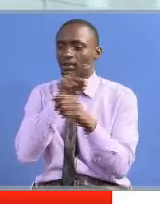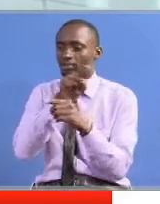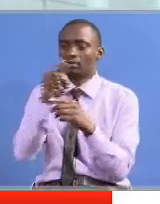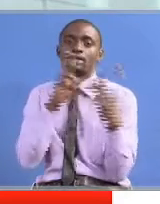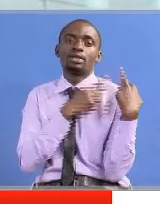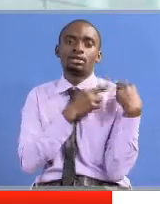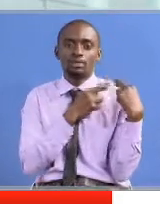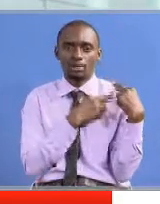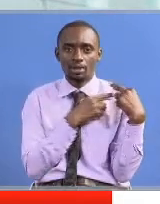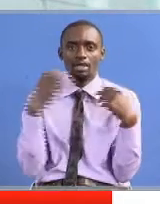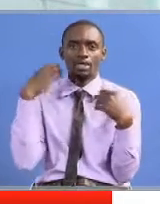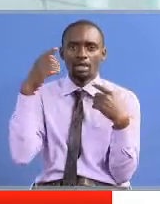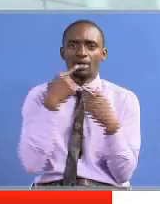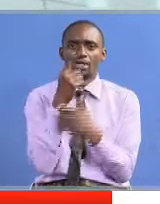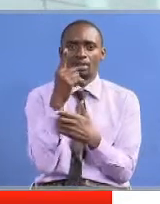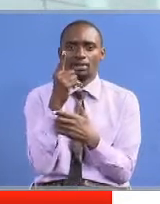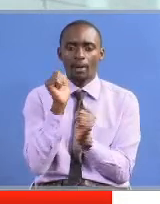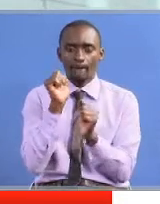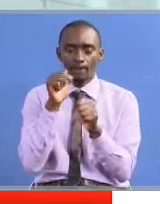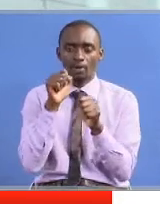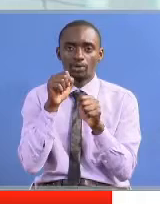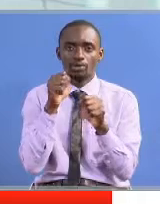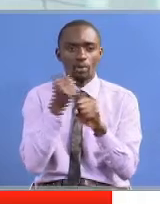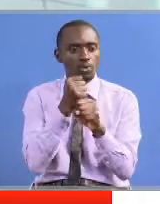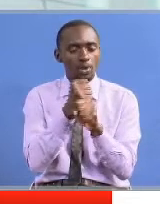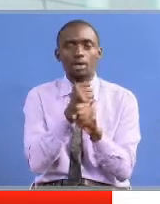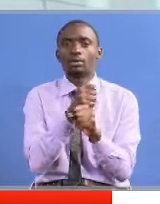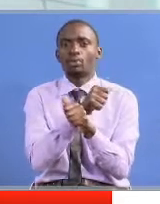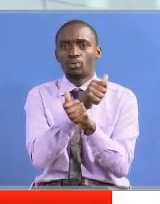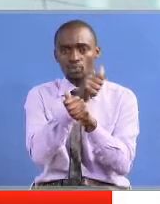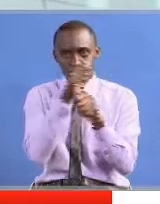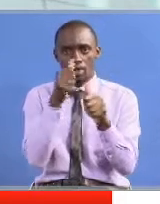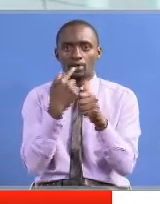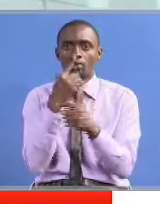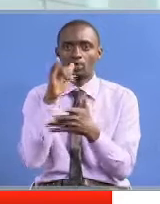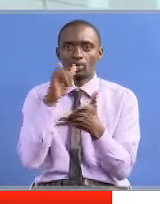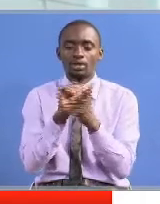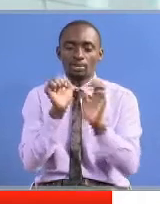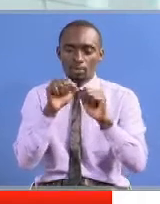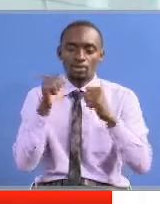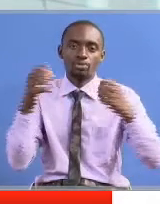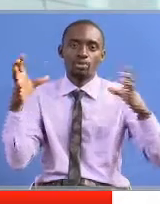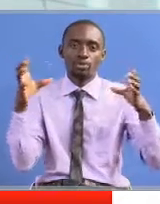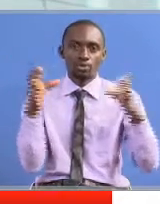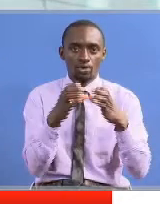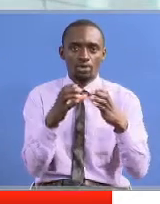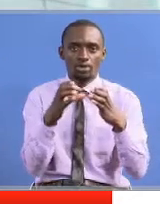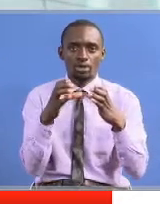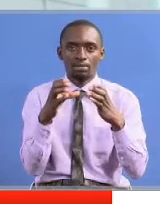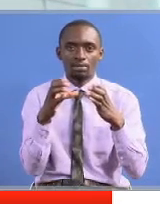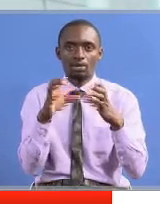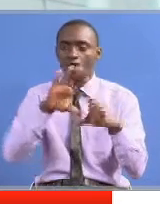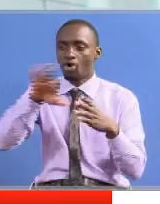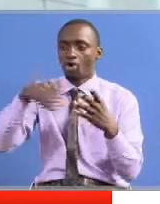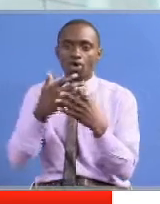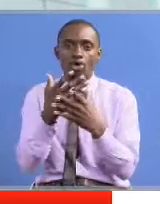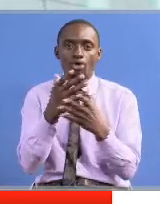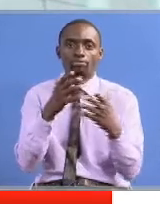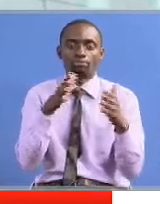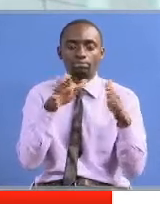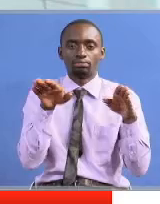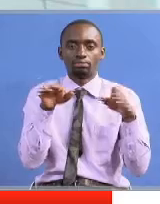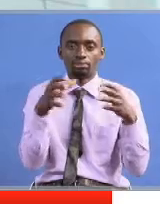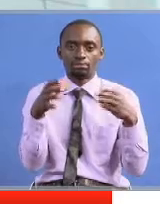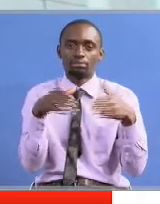yake, mwenyekiti huyo amedai kuwa atafanya kadri ya uwezo wake ili kufunga vilabu ambavyo viko karibu na shule pamoja na maeneo yasiyo